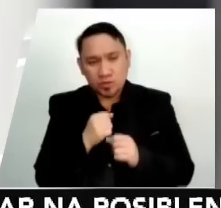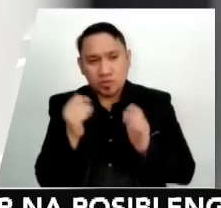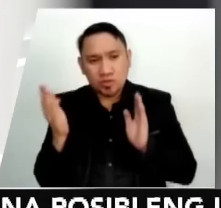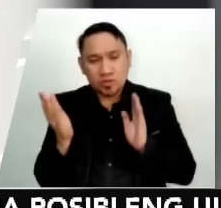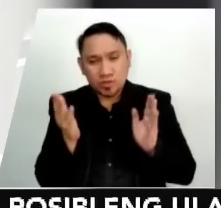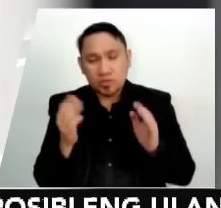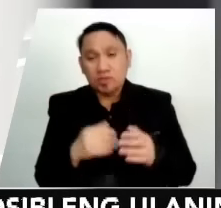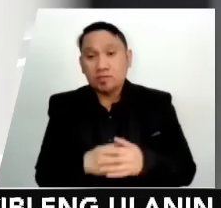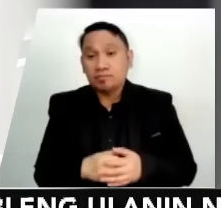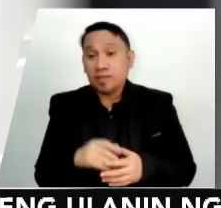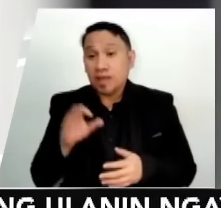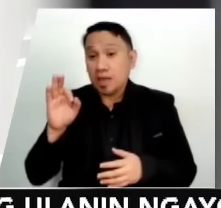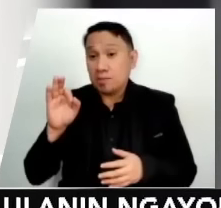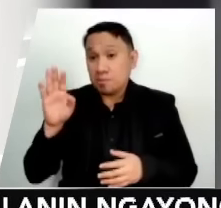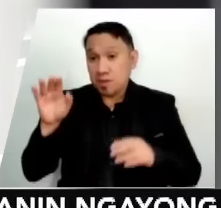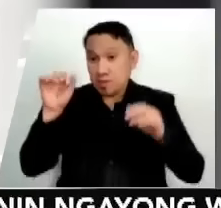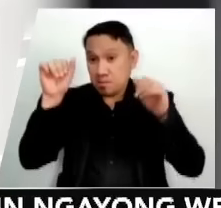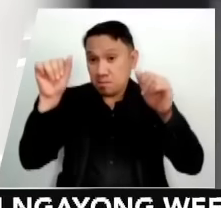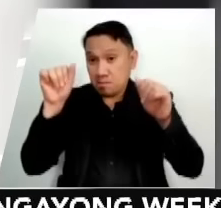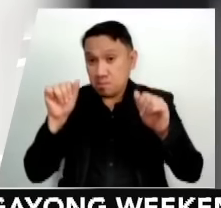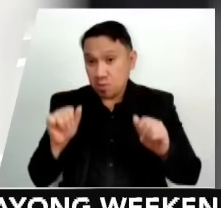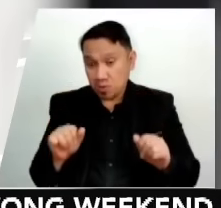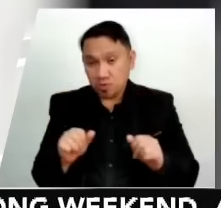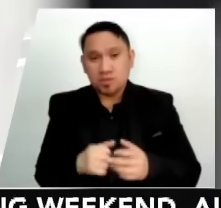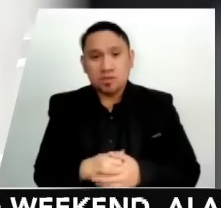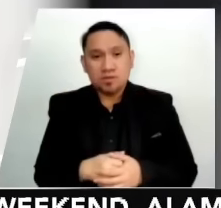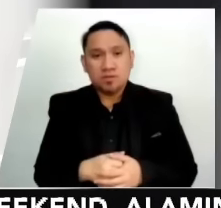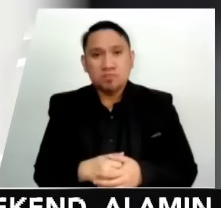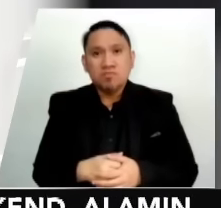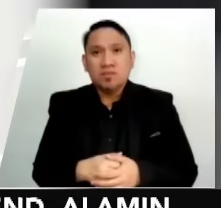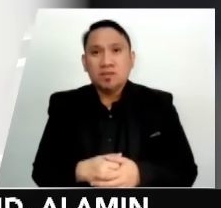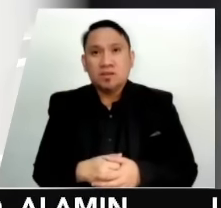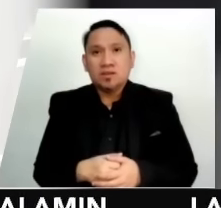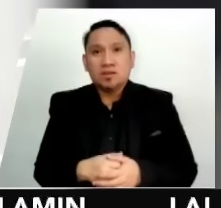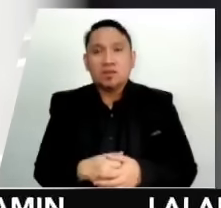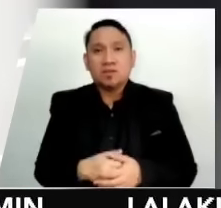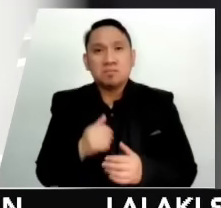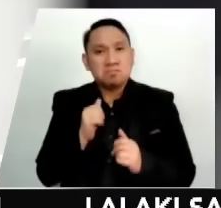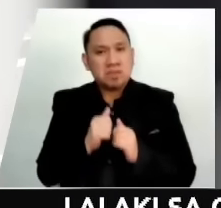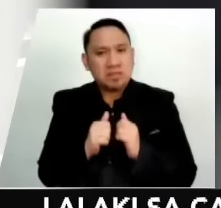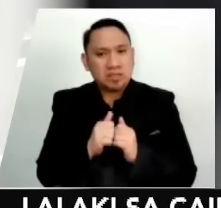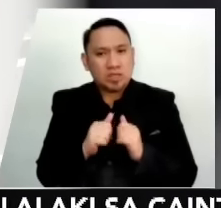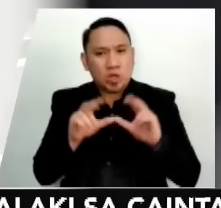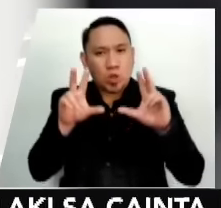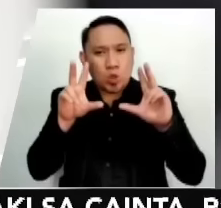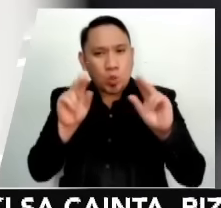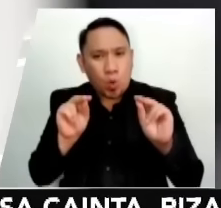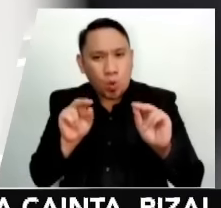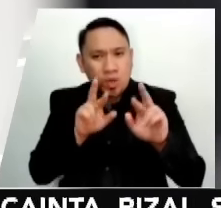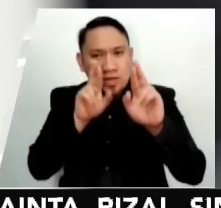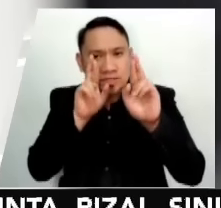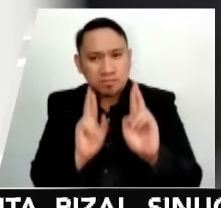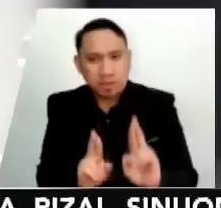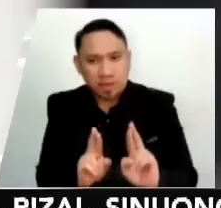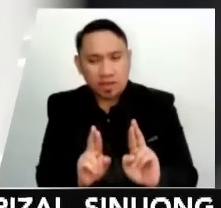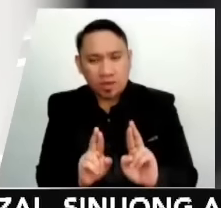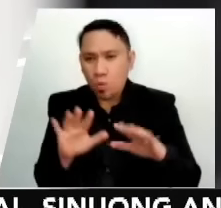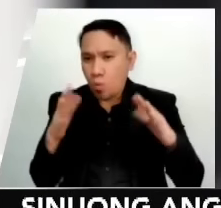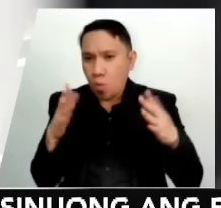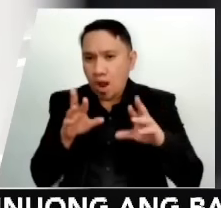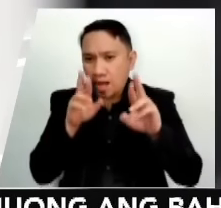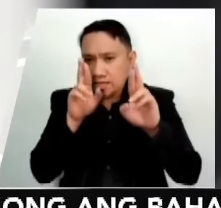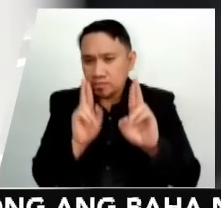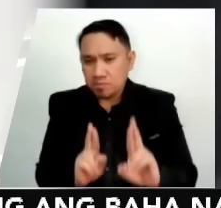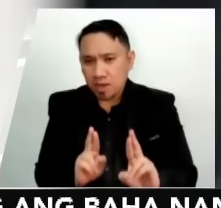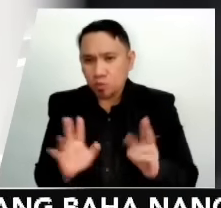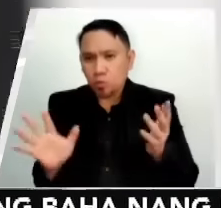post ng kanyang apo, tinawag ni Erica Puyat Lontok na kawala ng respeto ang pagyurak sa pangalan ng kanyang lolo para lang